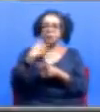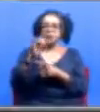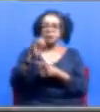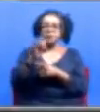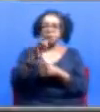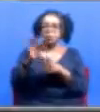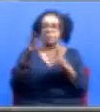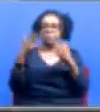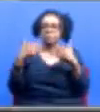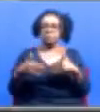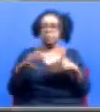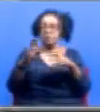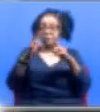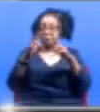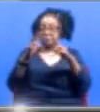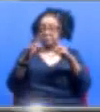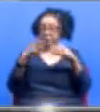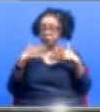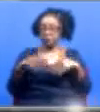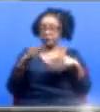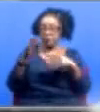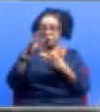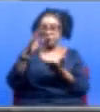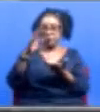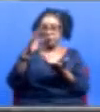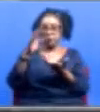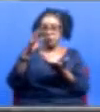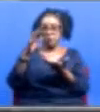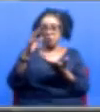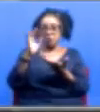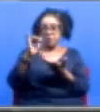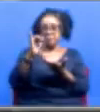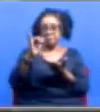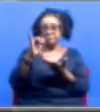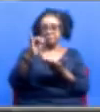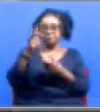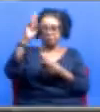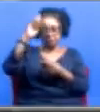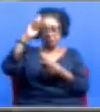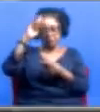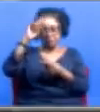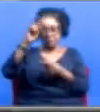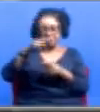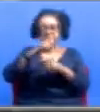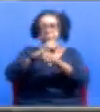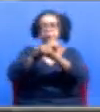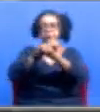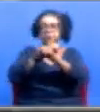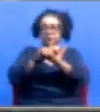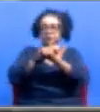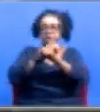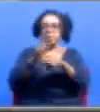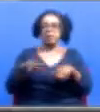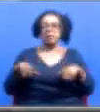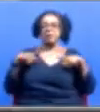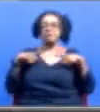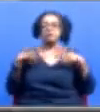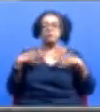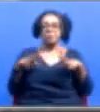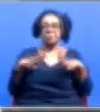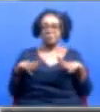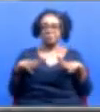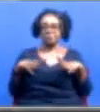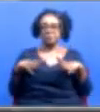maiti. Kwamba askari kasi yake ni kulinda mtu, kwa kulinda maisha